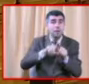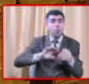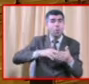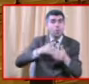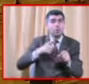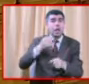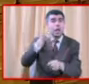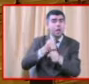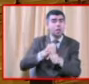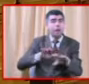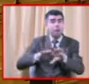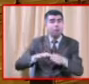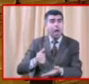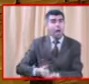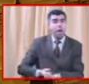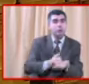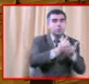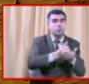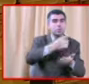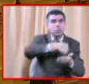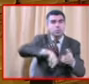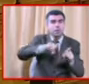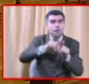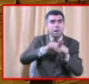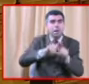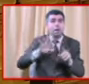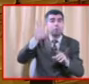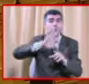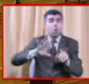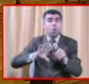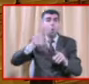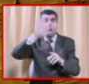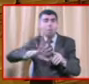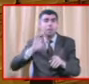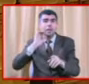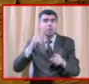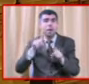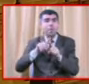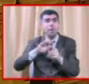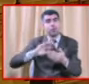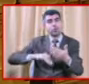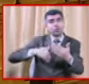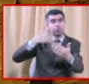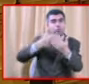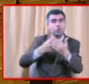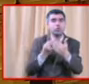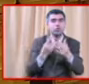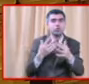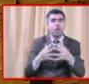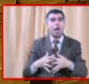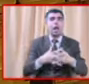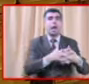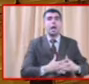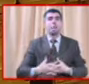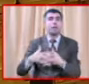بمشروع تنموي اللي تيدخل في إطار واحد التمويل خارجي خصوصي اللي هو ديال الألفية الثالثة اللي تتمول الولايات المتحدة، ومع